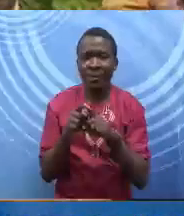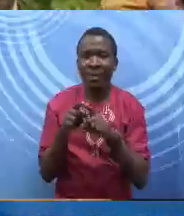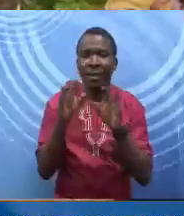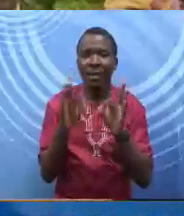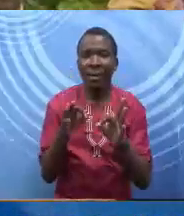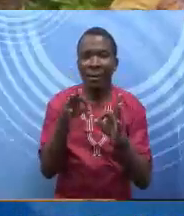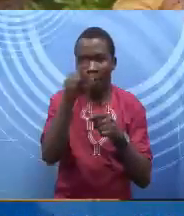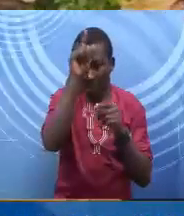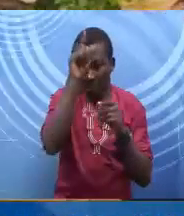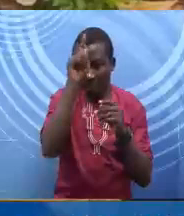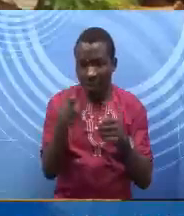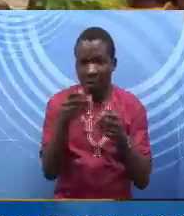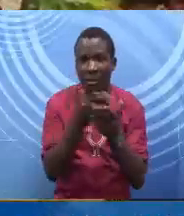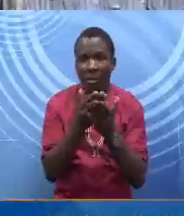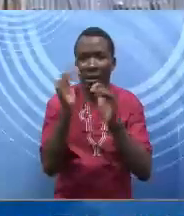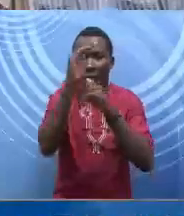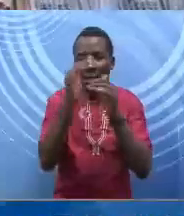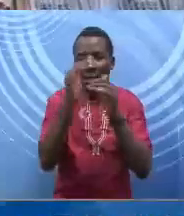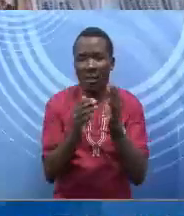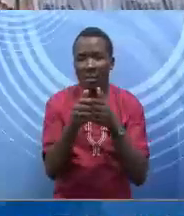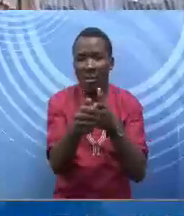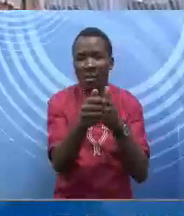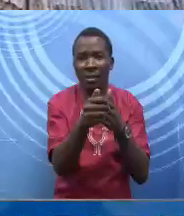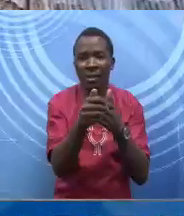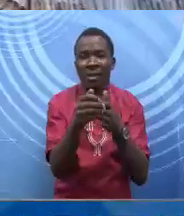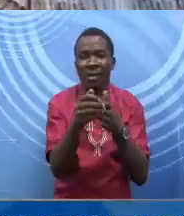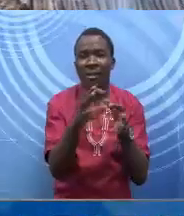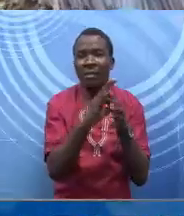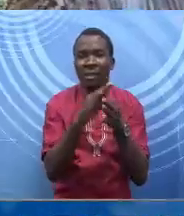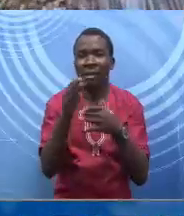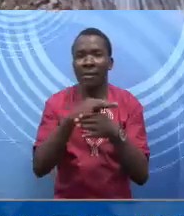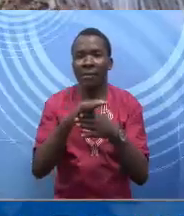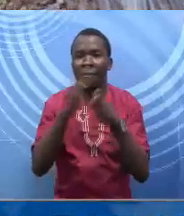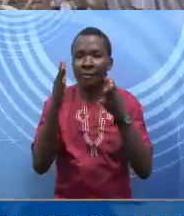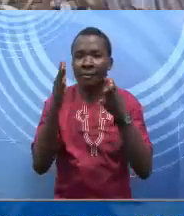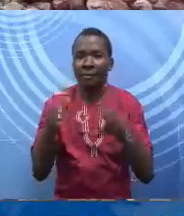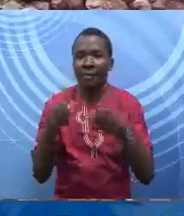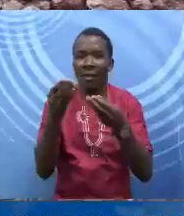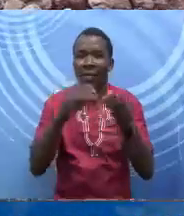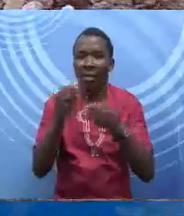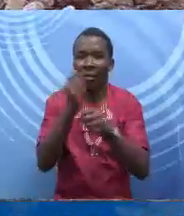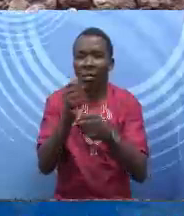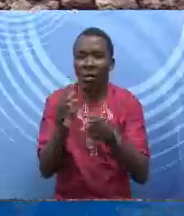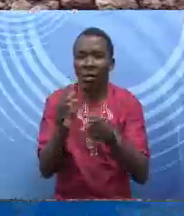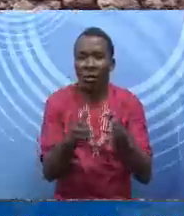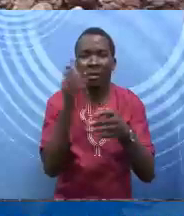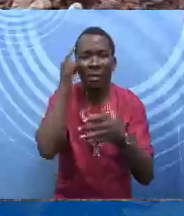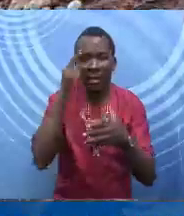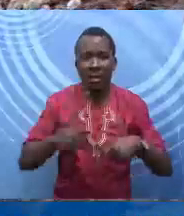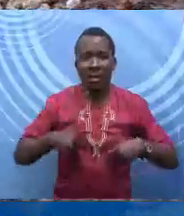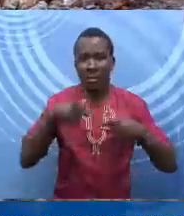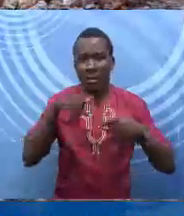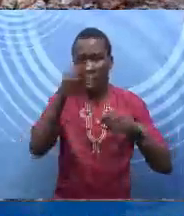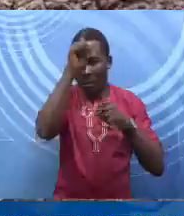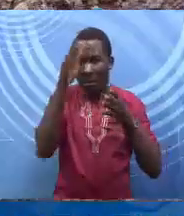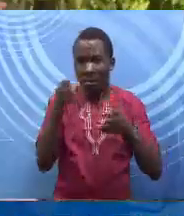baturage basaba nuko inzego z'ubuyobozi zifatanyije na ba rwiyemezamirimo bahabwa amasoko yo gukora iyo mihanda bajya batekereza ku buzima bw'abaturage bugenda bushyirwa mu kaga